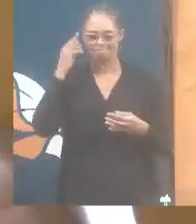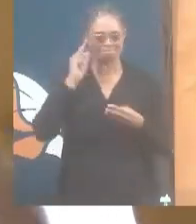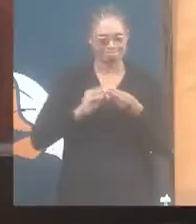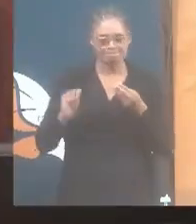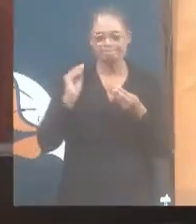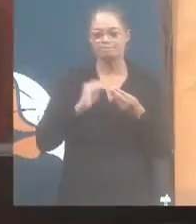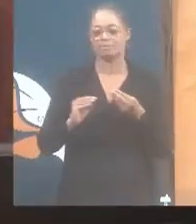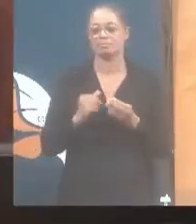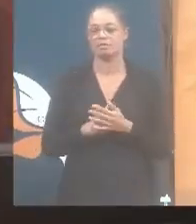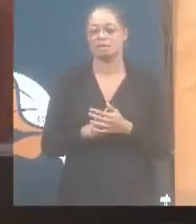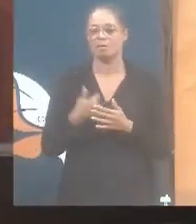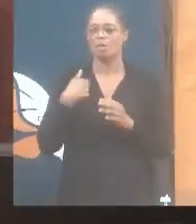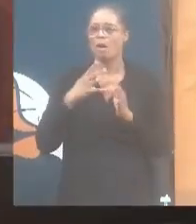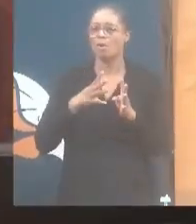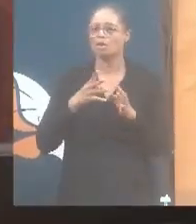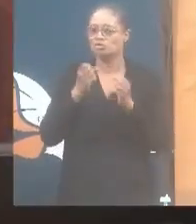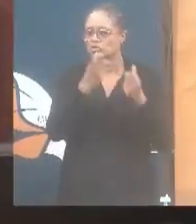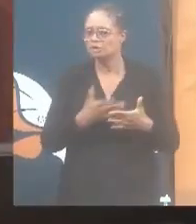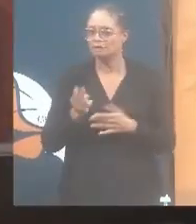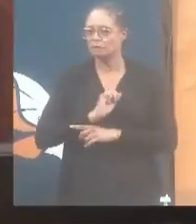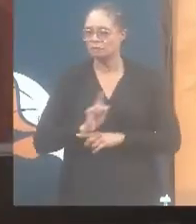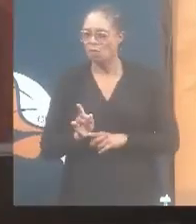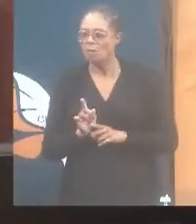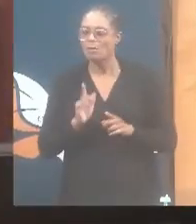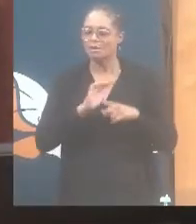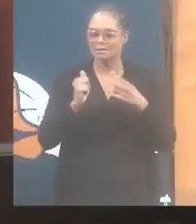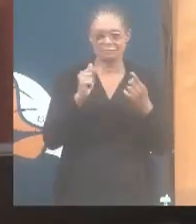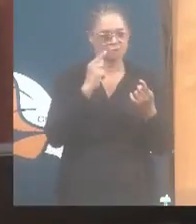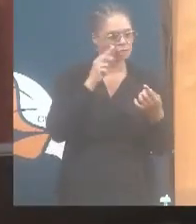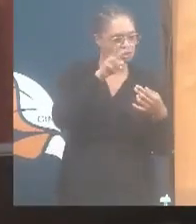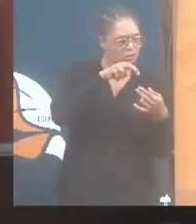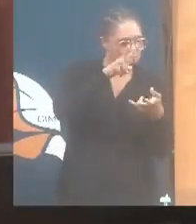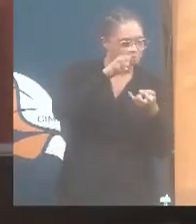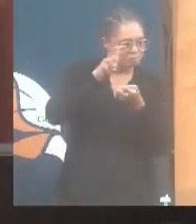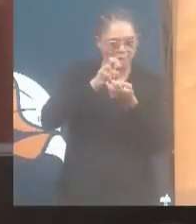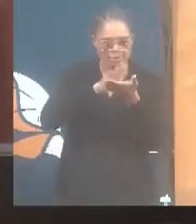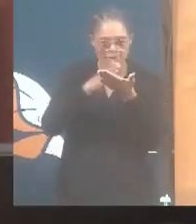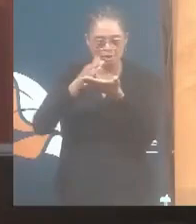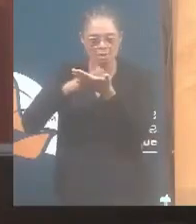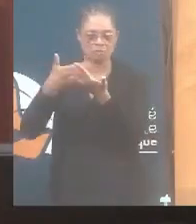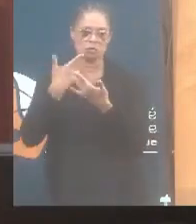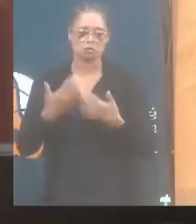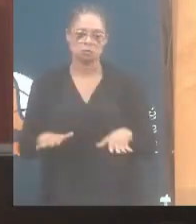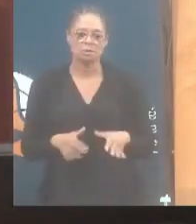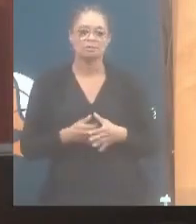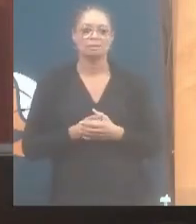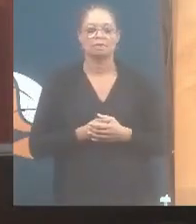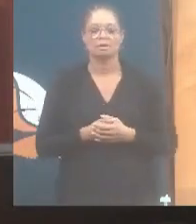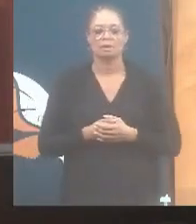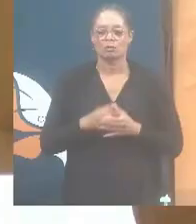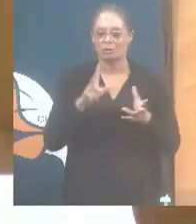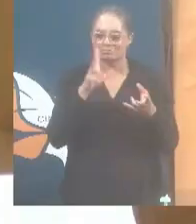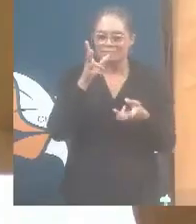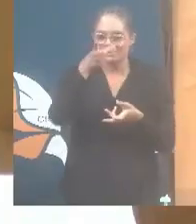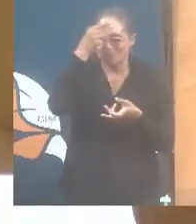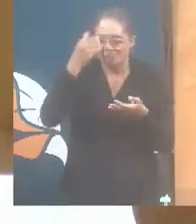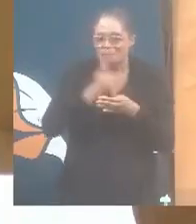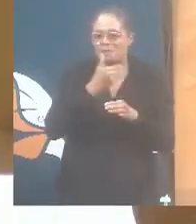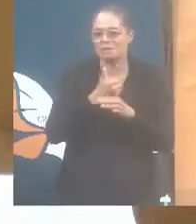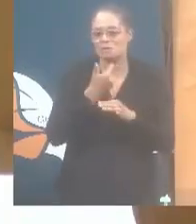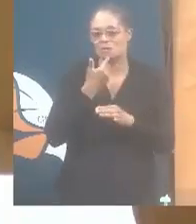encore, je ne me moque pas des chiffres, je les interprète et je fais parler ces chiffres-là pour comprendre ce qui se passe.